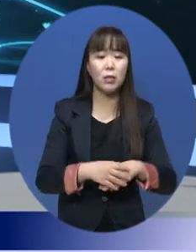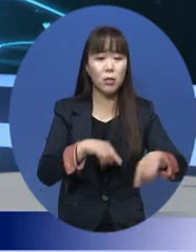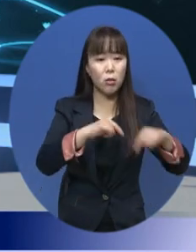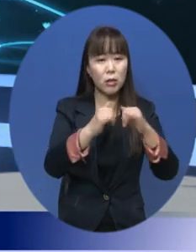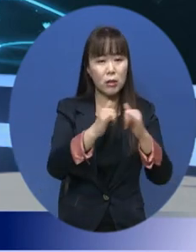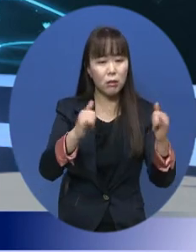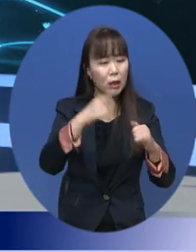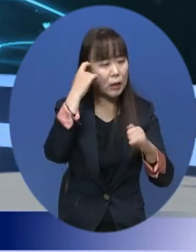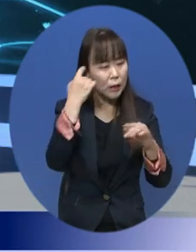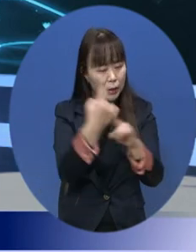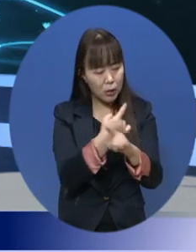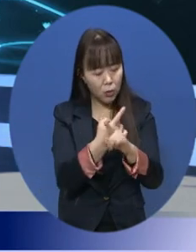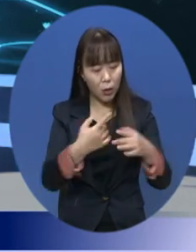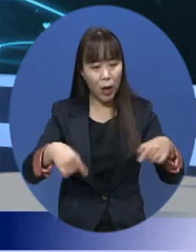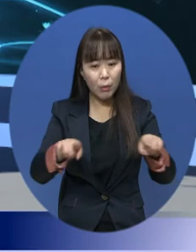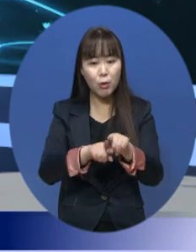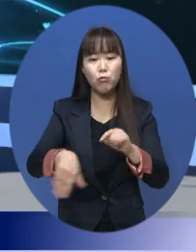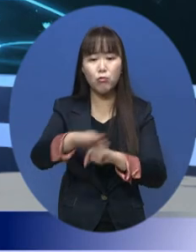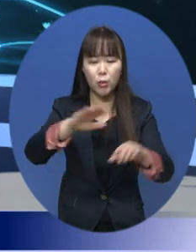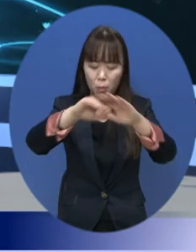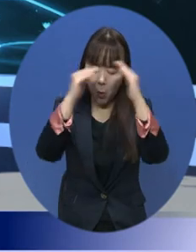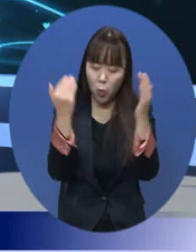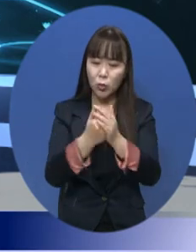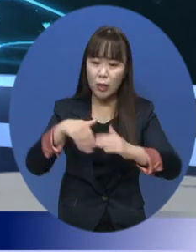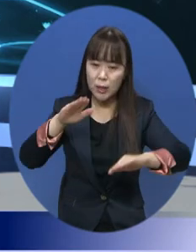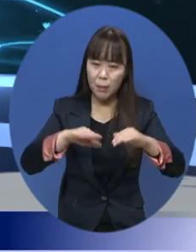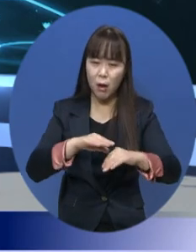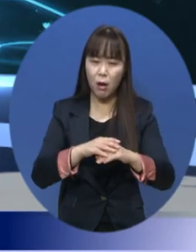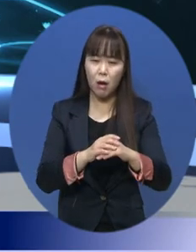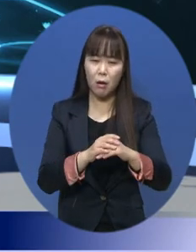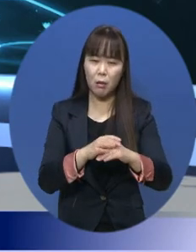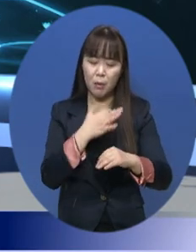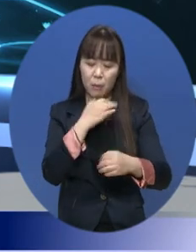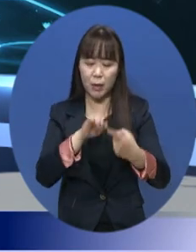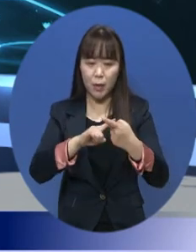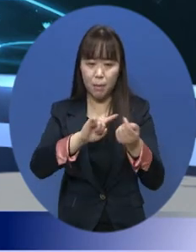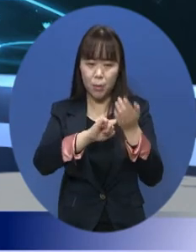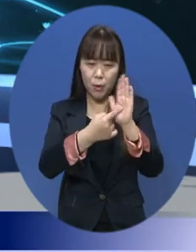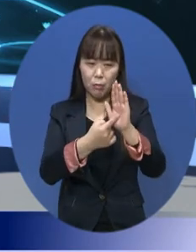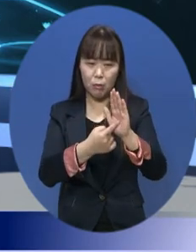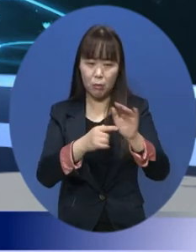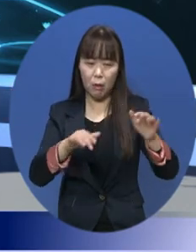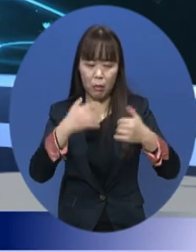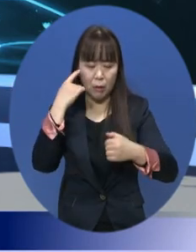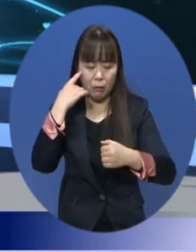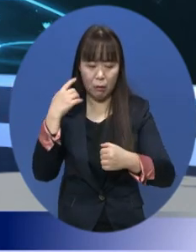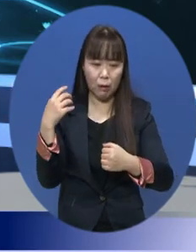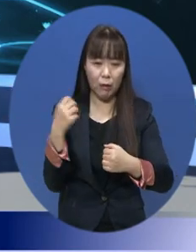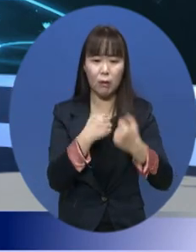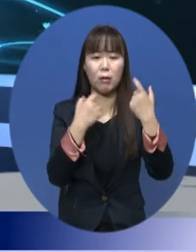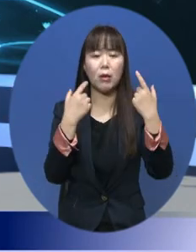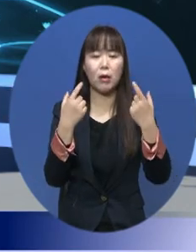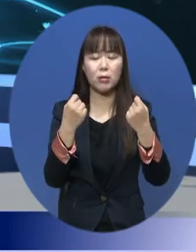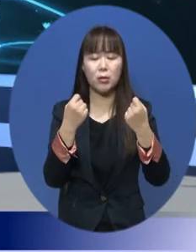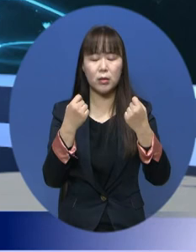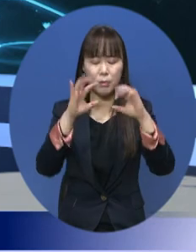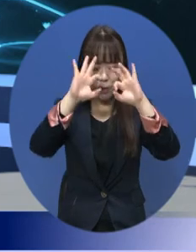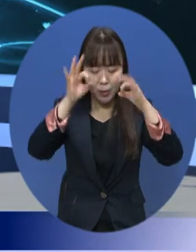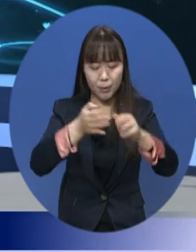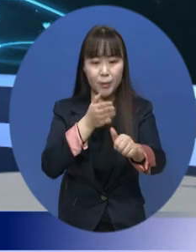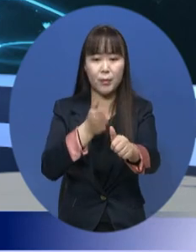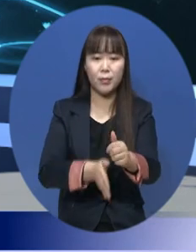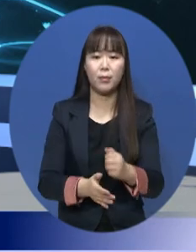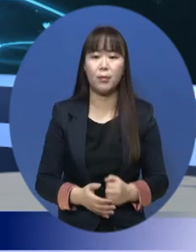인식 개선과 함께 우리 모두 차별과 혐오의 표현을 그동안 가벼이 여기고 넘기진 않았는지